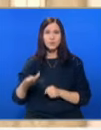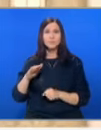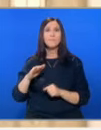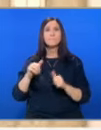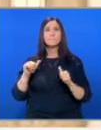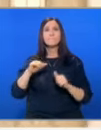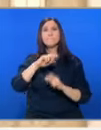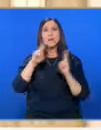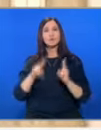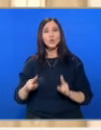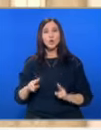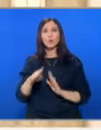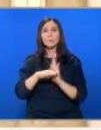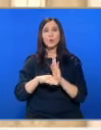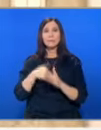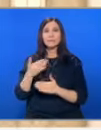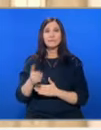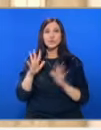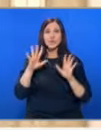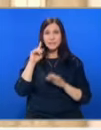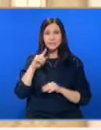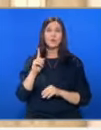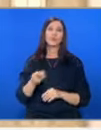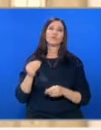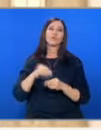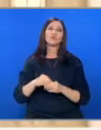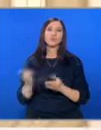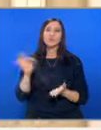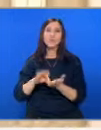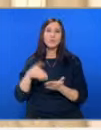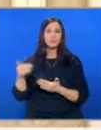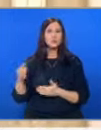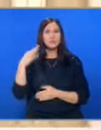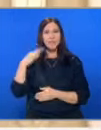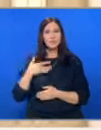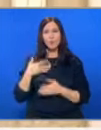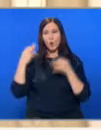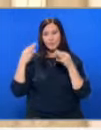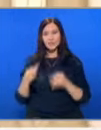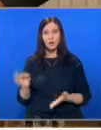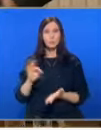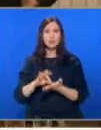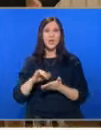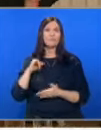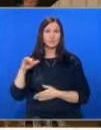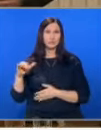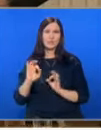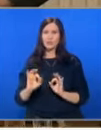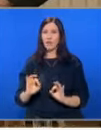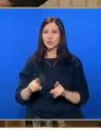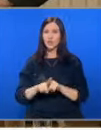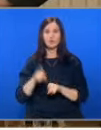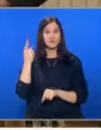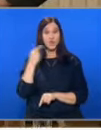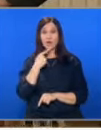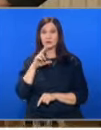международна програма за следващите 10 дни, която включваше посещение на чужд президент и моя официална визита в чужбина. Така че, както и